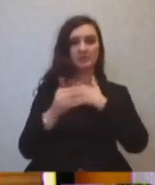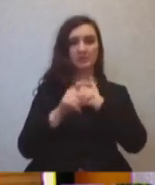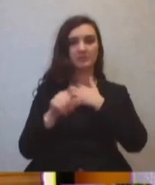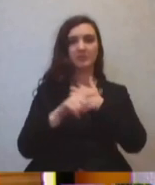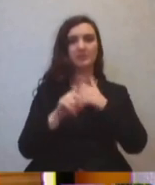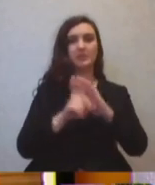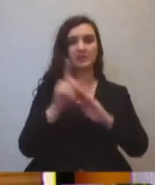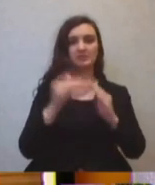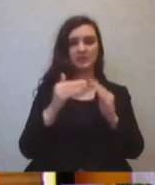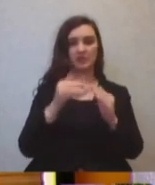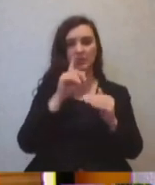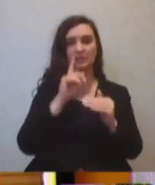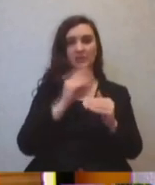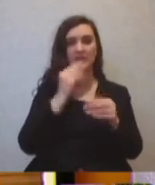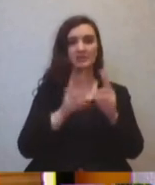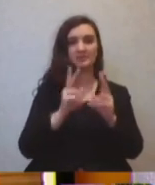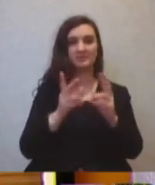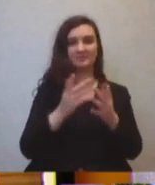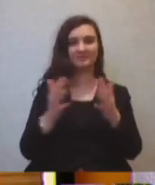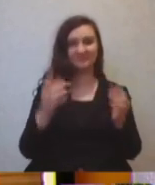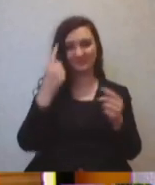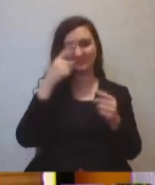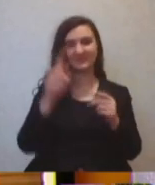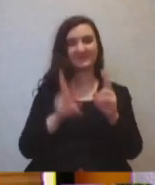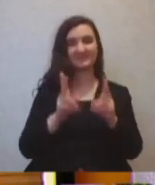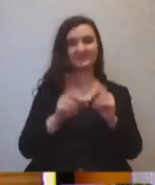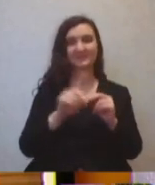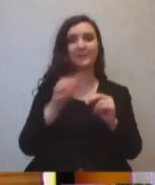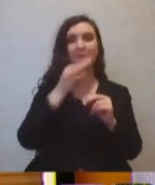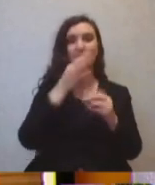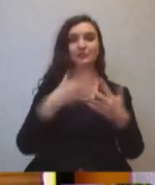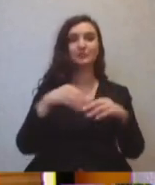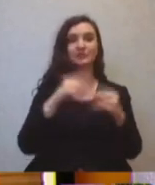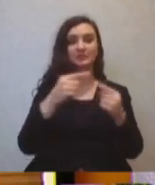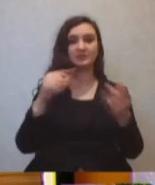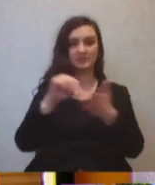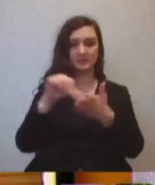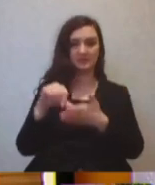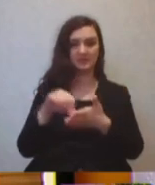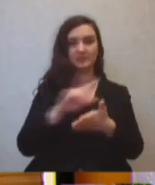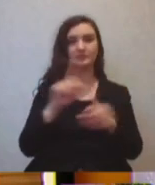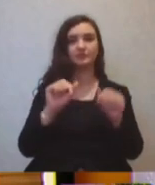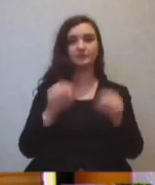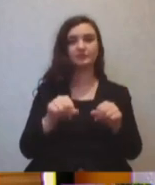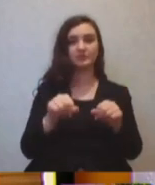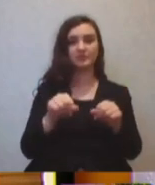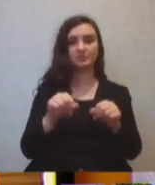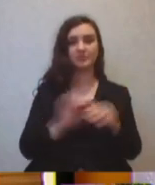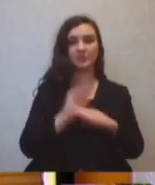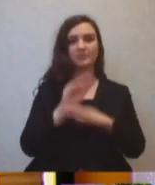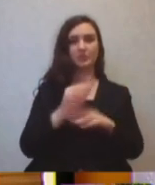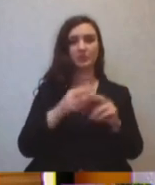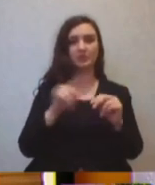ადამიანებმა დაიწყეს სახლში გემრიელი კერძების მოფიქრება, რა მოსწონს ოჯახის სხვადასხვა წევრს, რა შეიძლება შემატონ